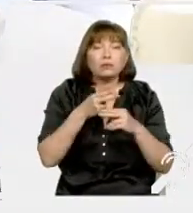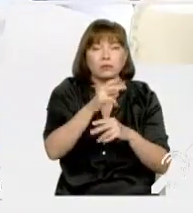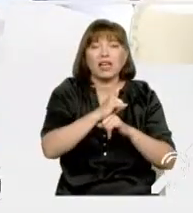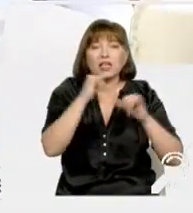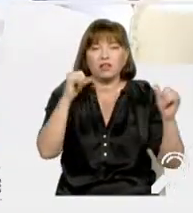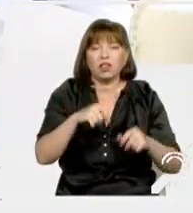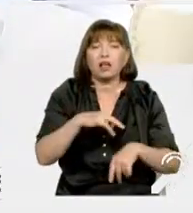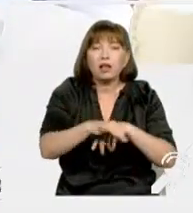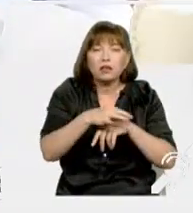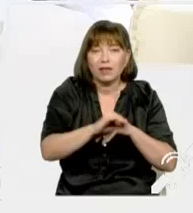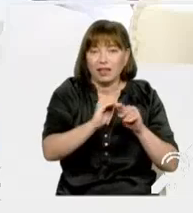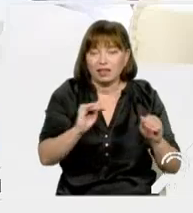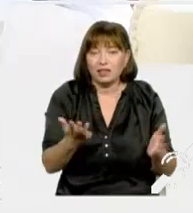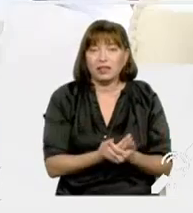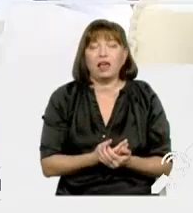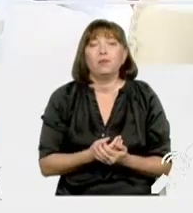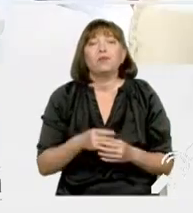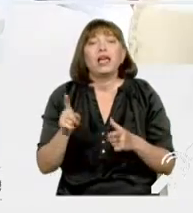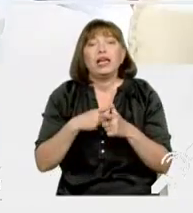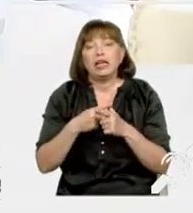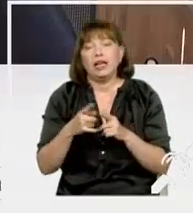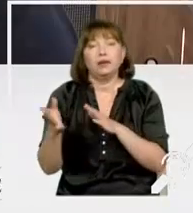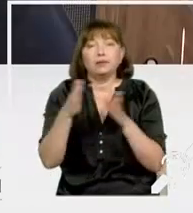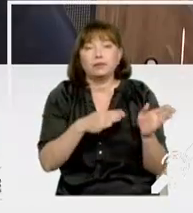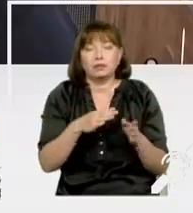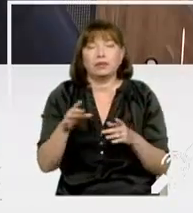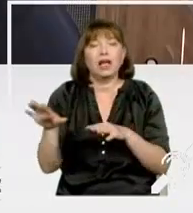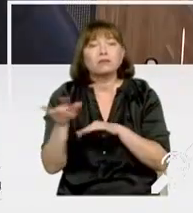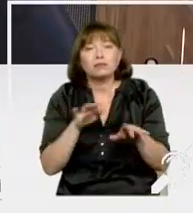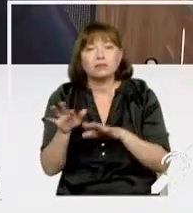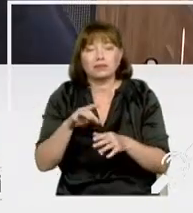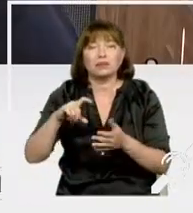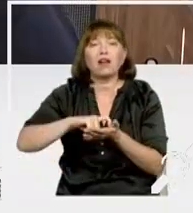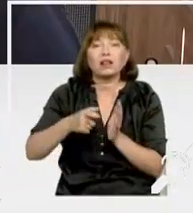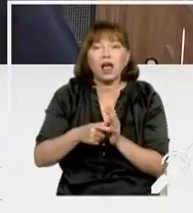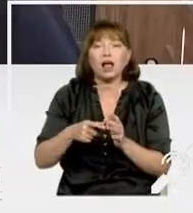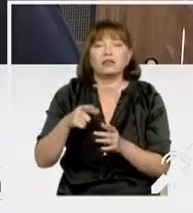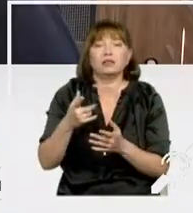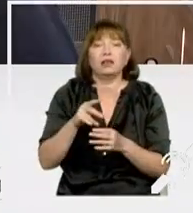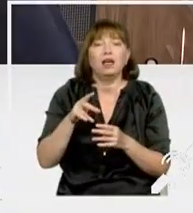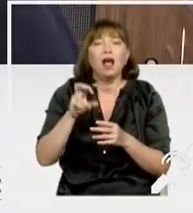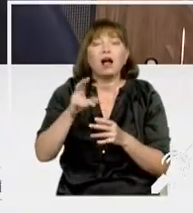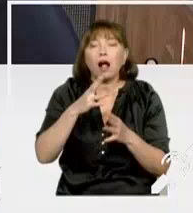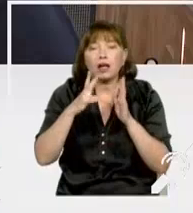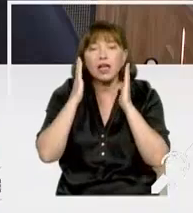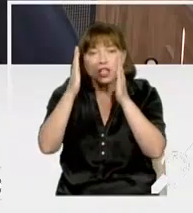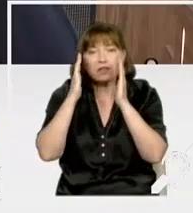bullying-ului sau adaptarea activităților de la clasă în funcție de stilul de învățare al